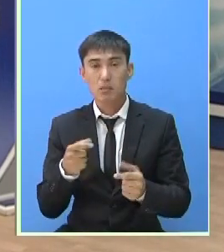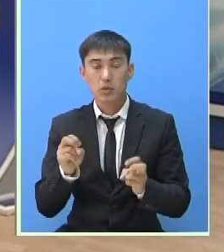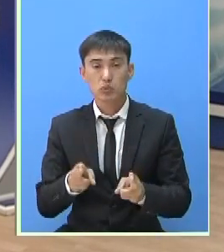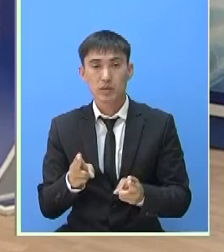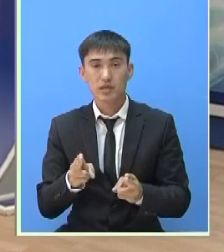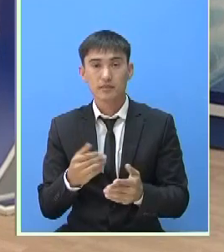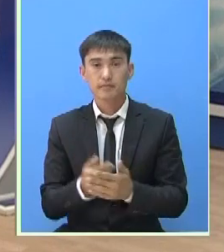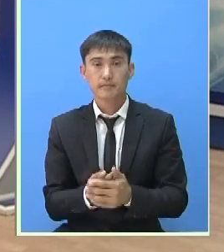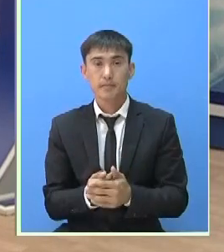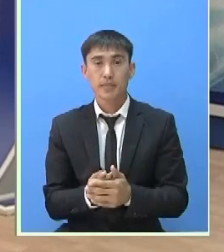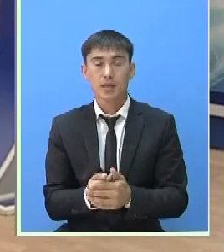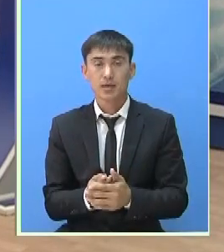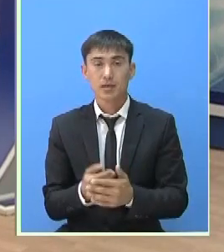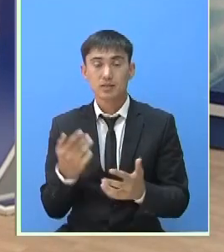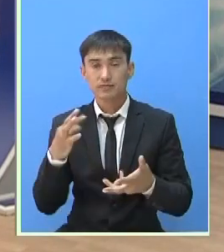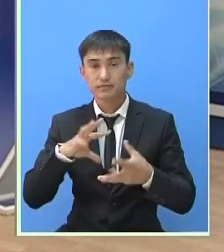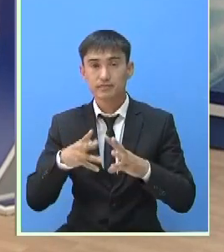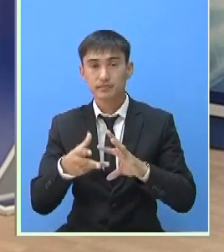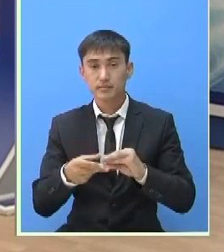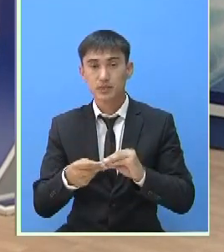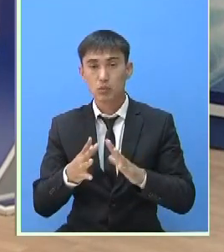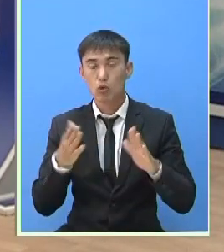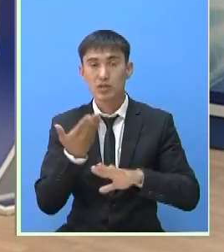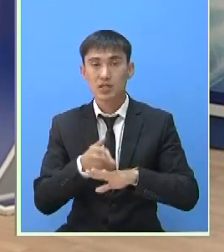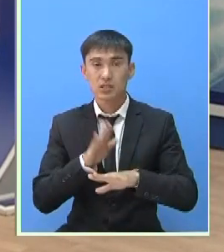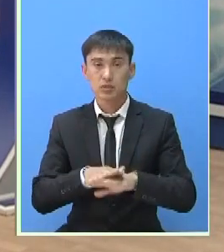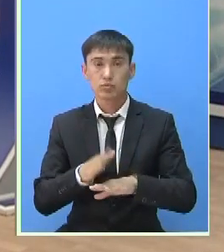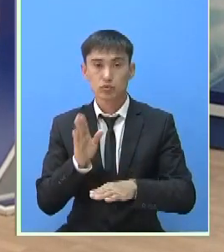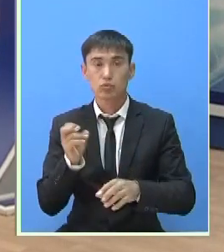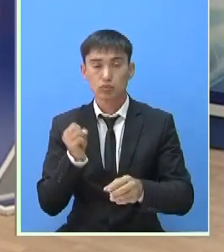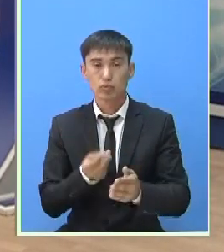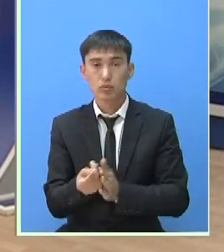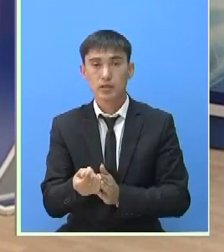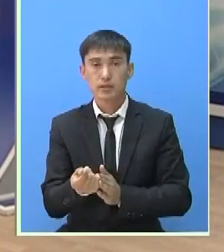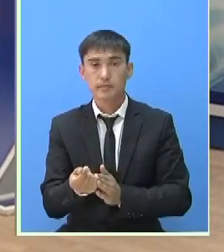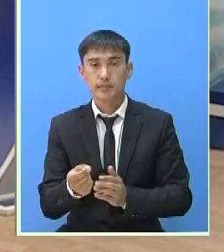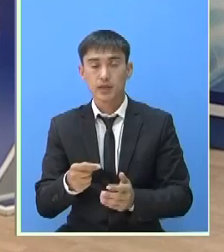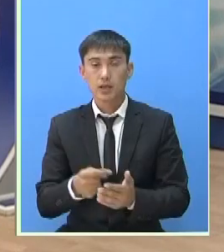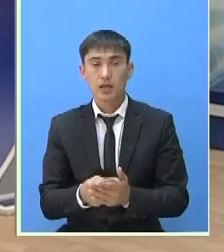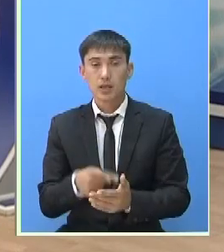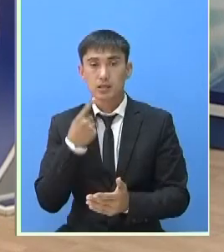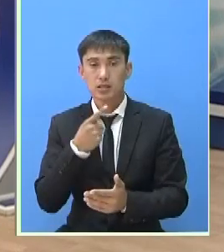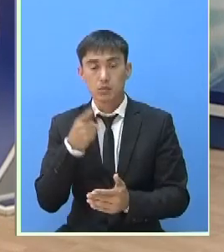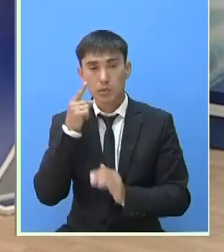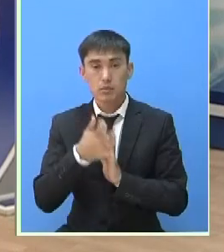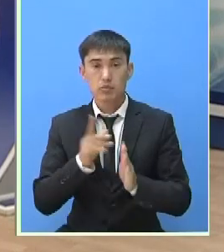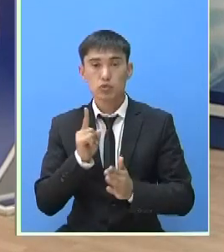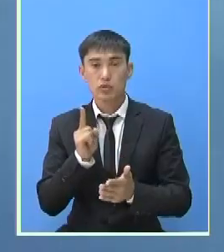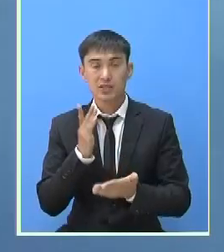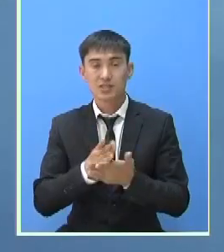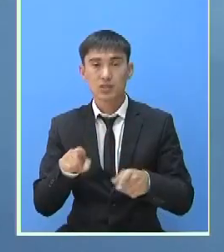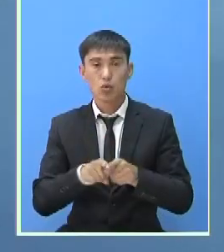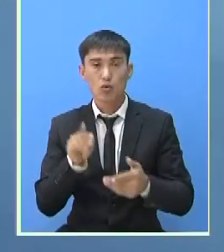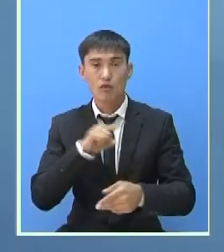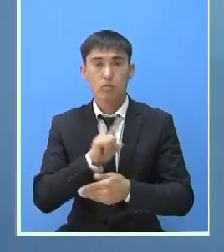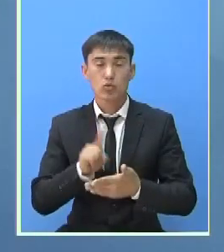то... При совокупности преступлений взыскивается за наиболее тяжкое преступление. Все понятно. А скажите, пожалуйста, понятно, что сейчас возникает такой вопрос